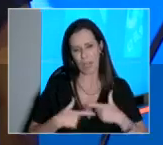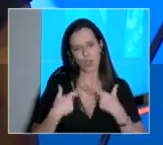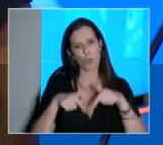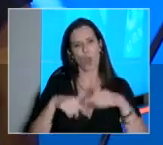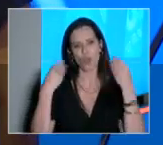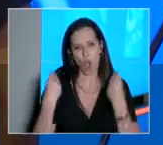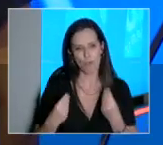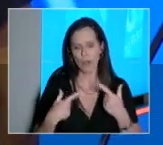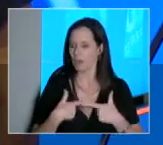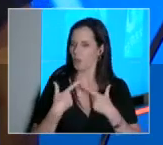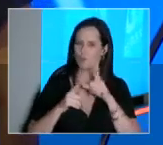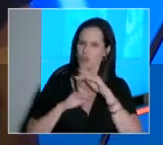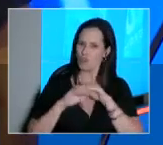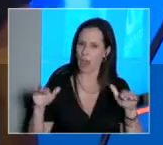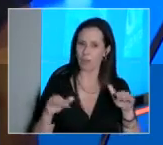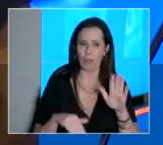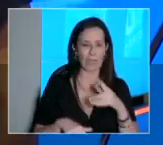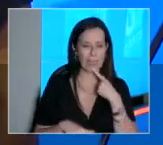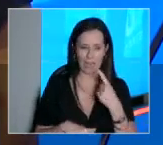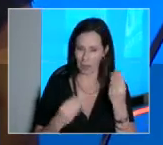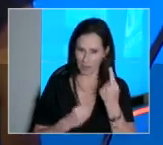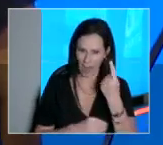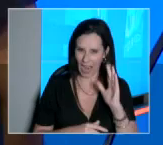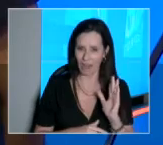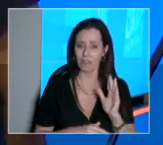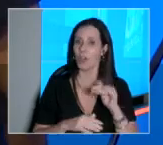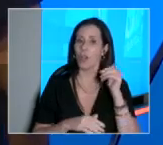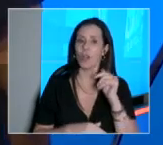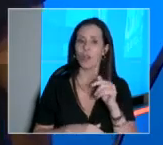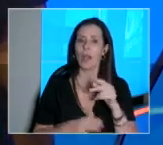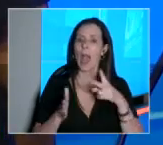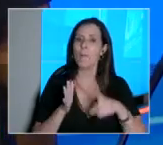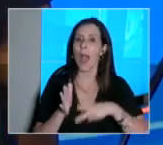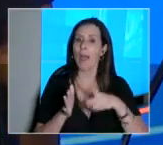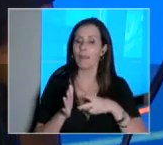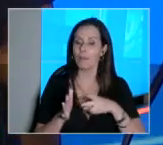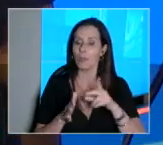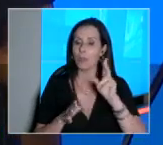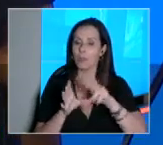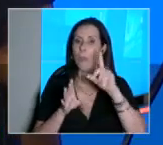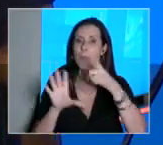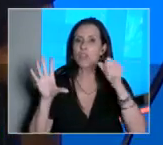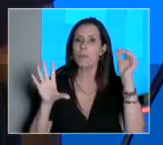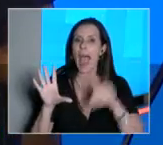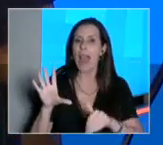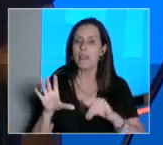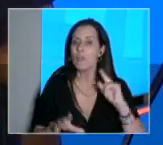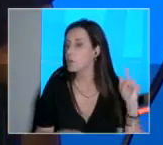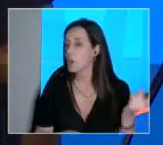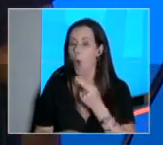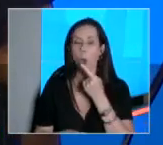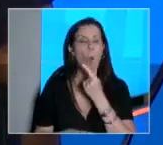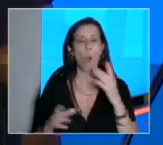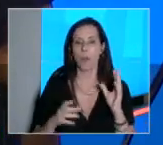פה טוב, לחיות פה בשקט. אני אתן לך איזה נתון אחד, כל יום על הרכבת הקלה עולים 160 אלף אנשים מכל המגזרים